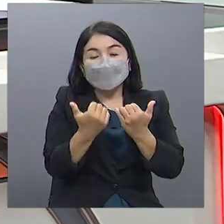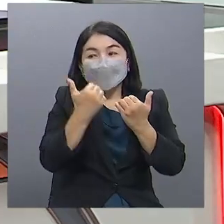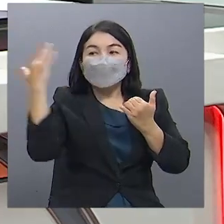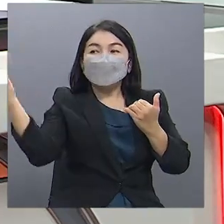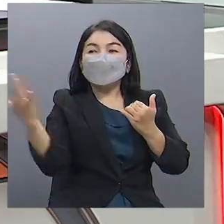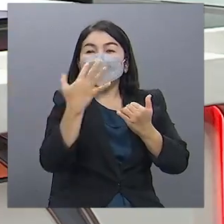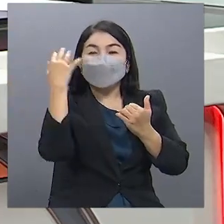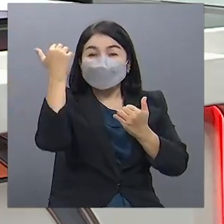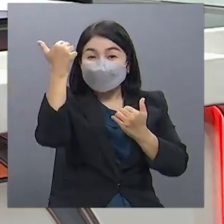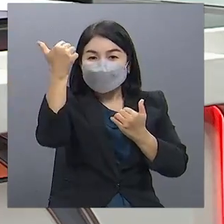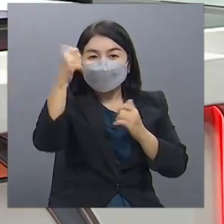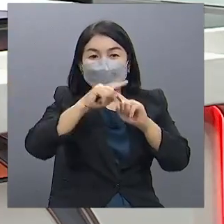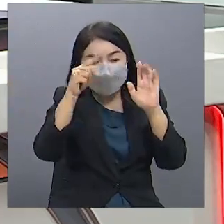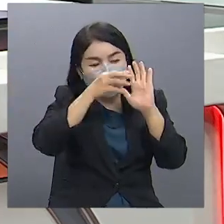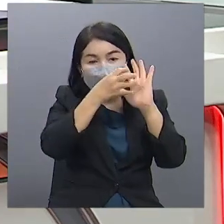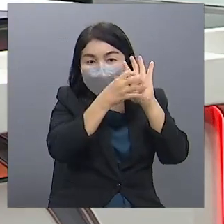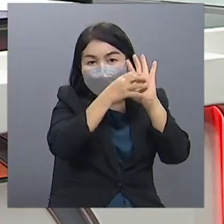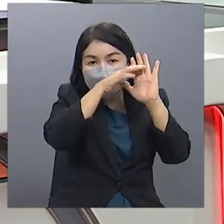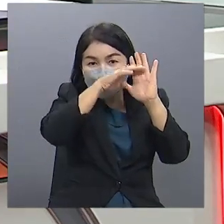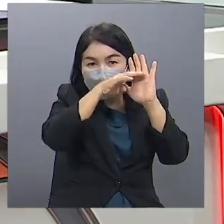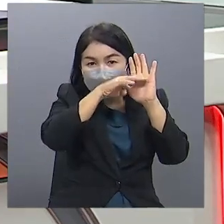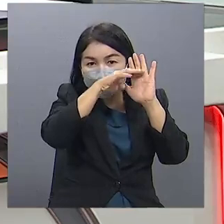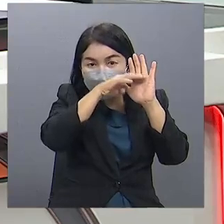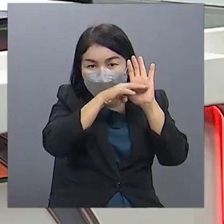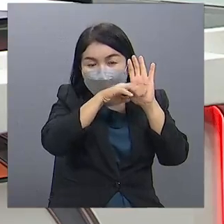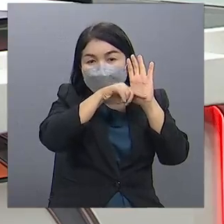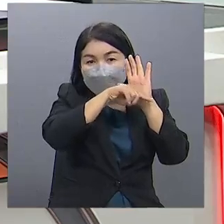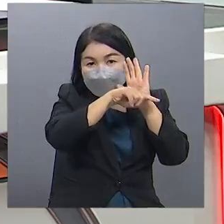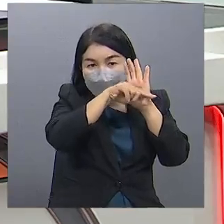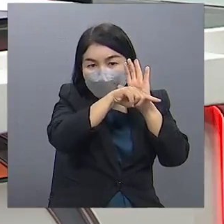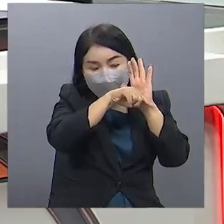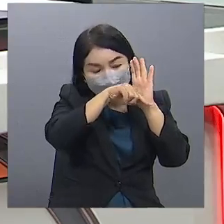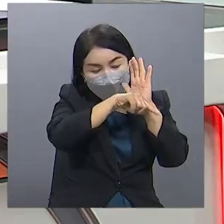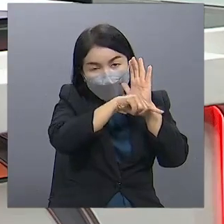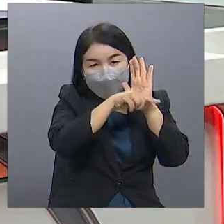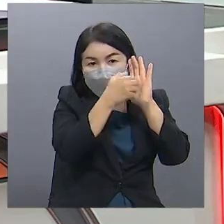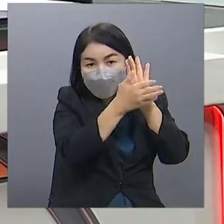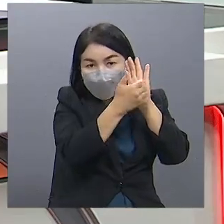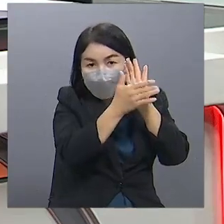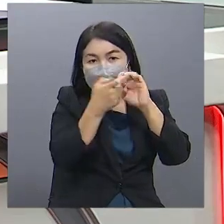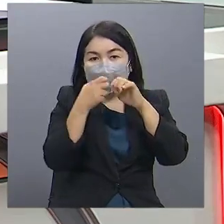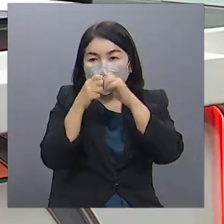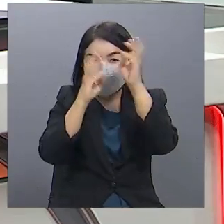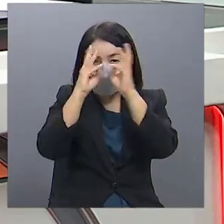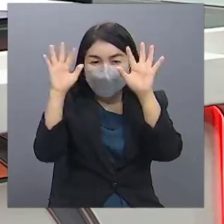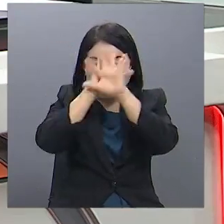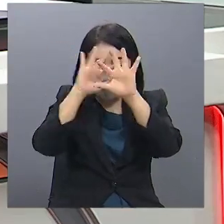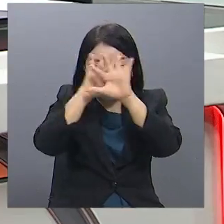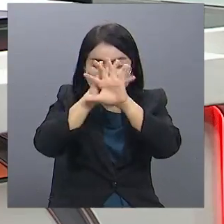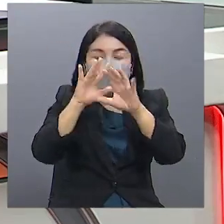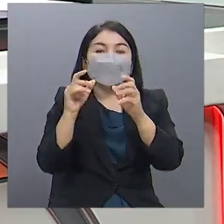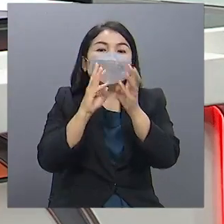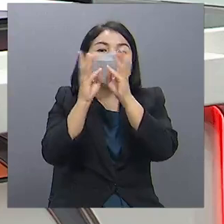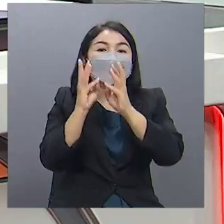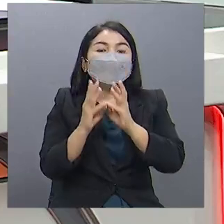ตอนกลางไปจนถึงค่อนไปทางภาคตะวันออกตะวันออกเฉียงเหนือมีการสะสมของฝุ่นละอองเพิ่มมากขึ้นนะคะเฉพาะกรุงเทพมหานครวันนี้